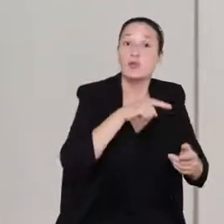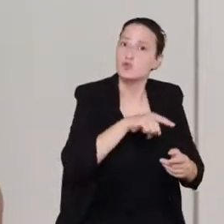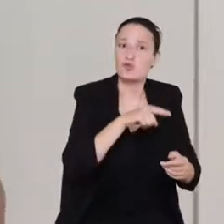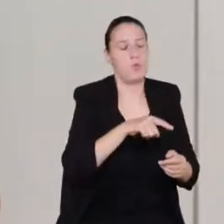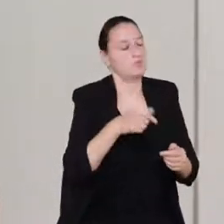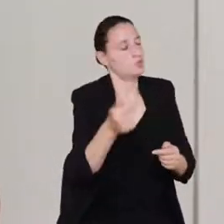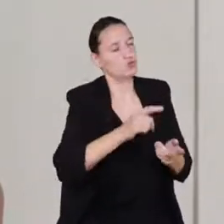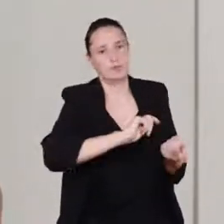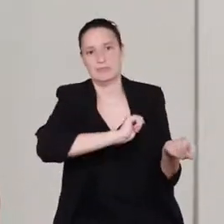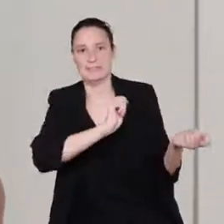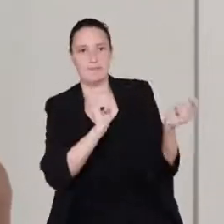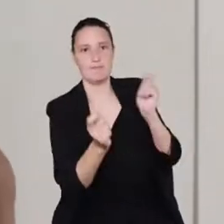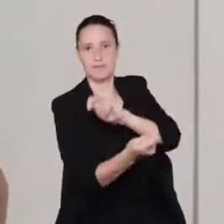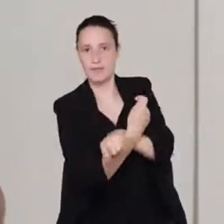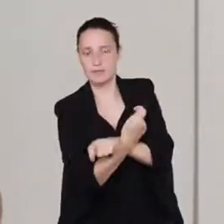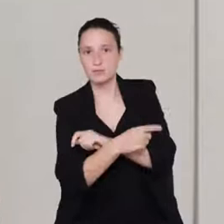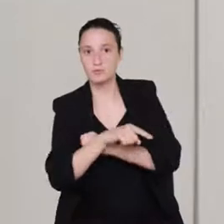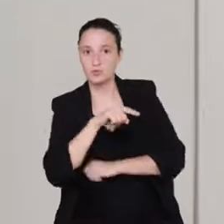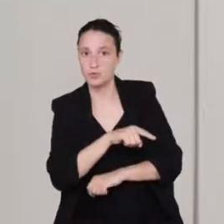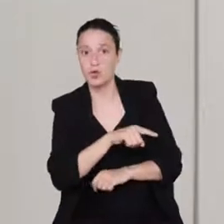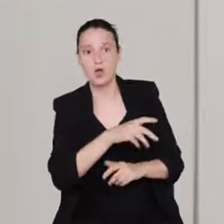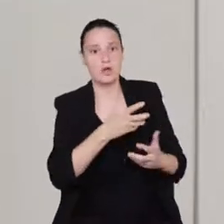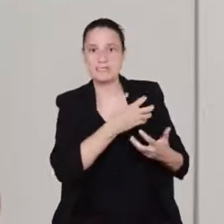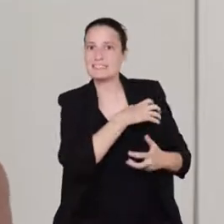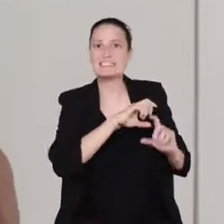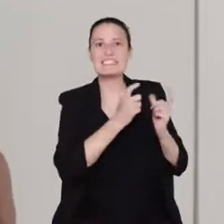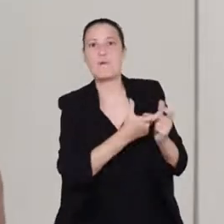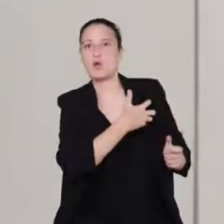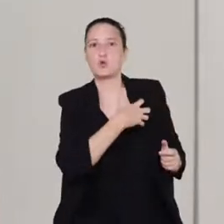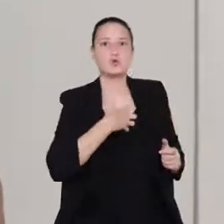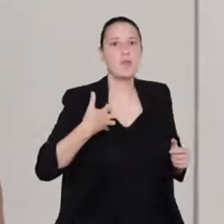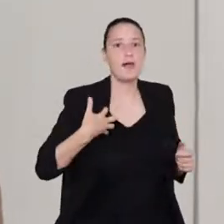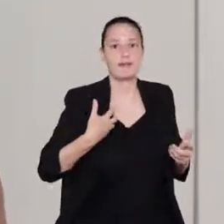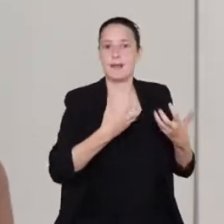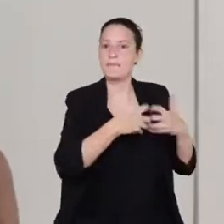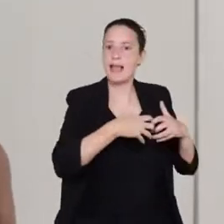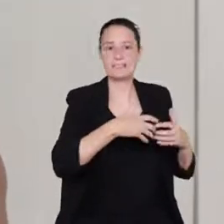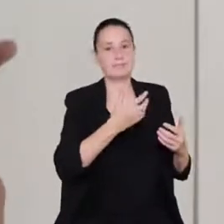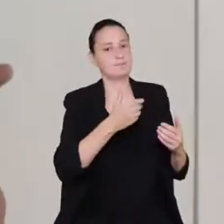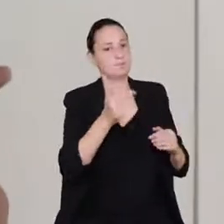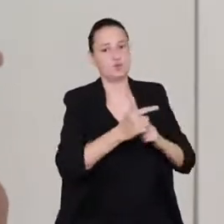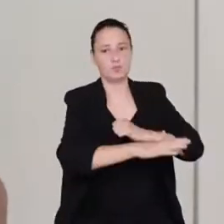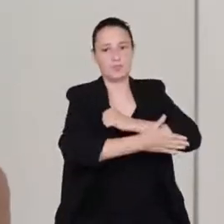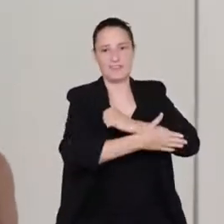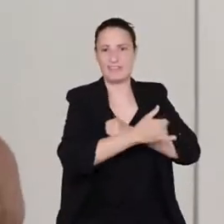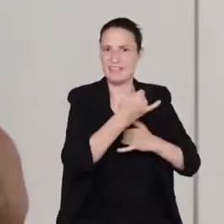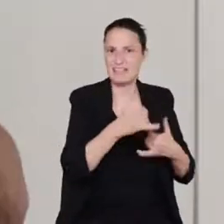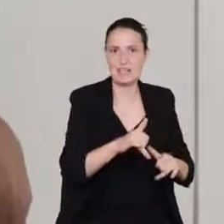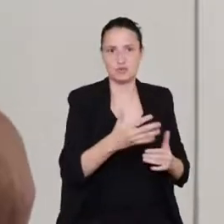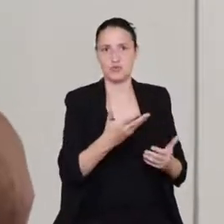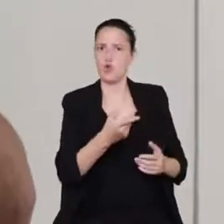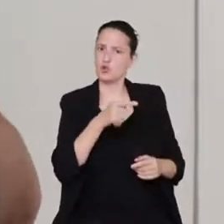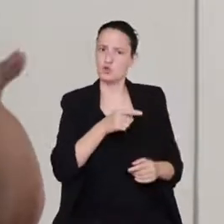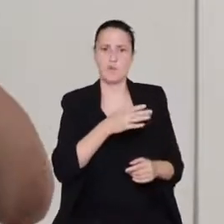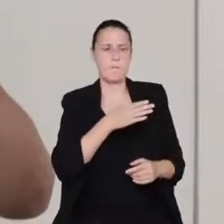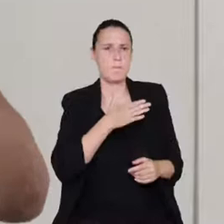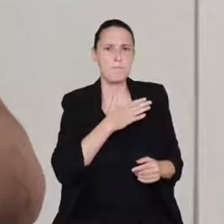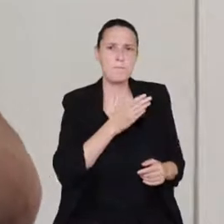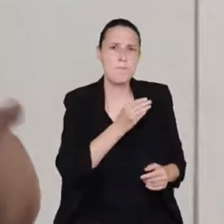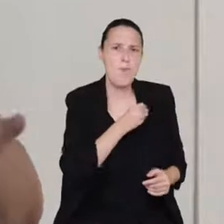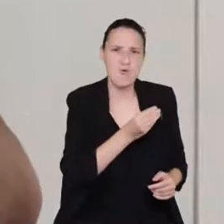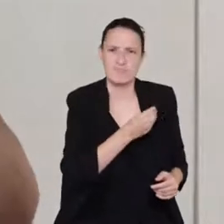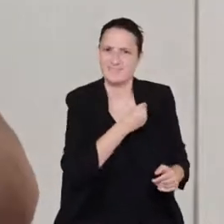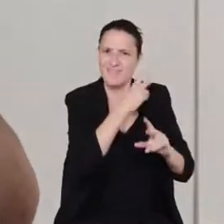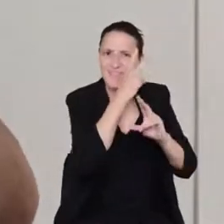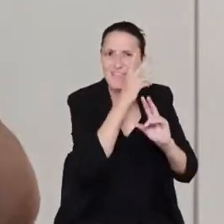się kręci mechanizm gospodarczy, że ona jest czymś, no powiedzmy, niemoralnym, Ale już pomijając o